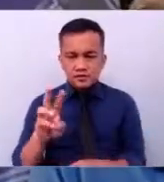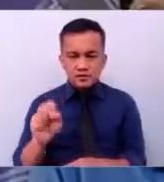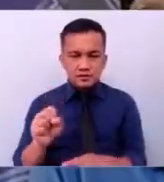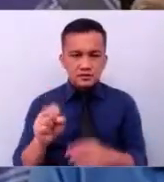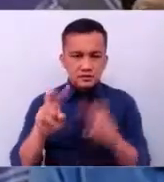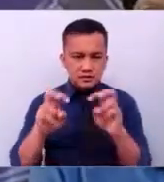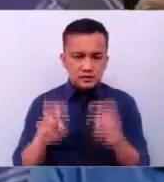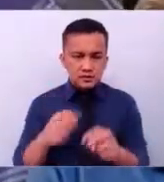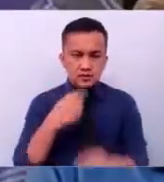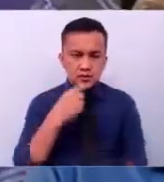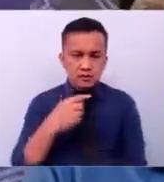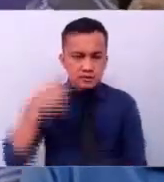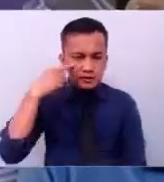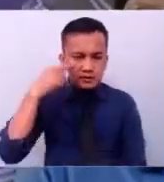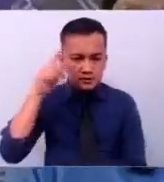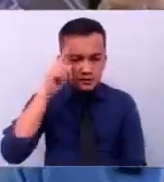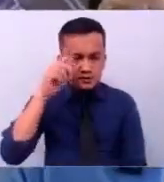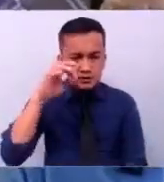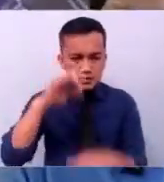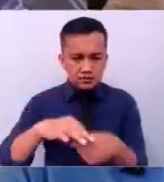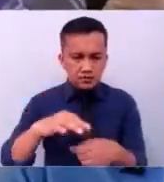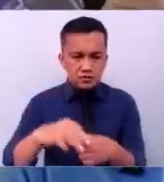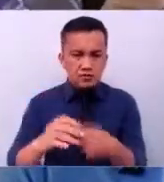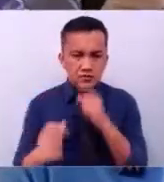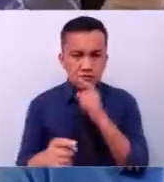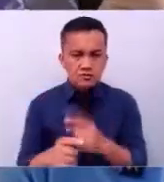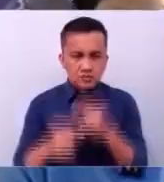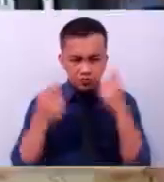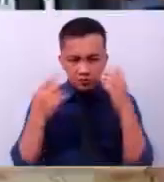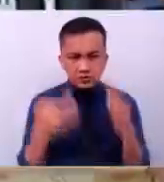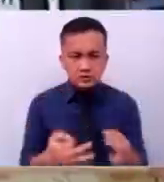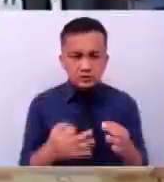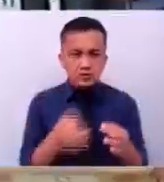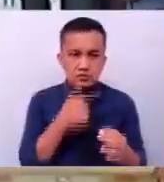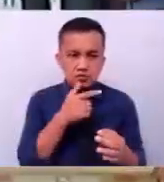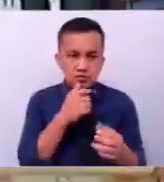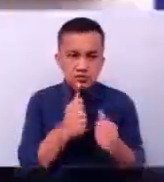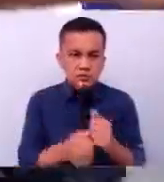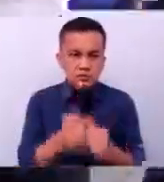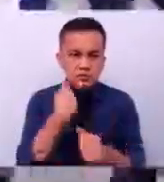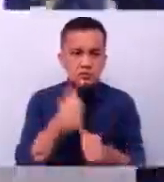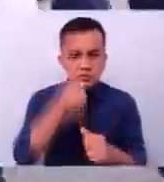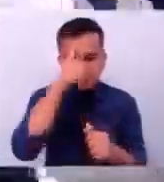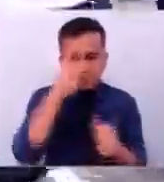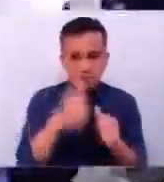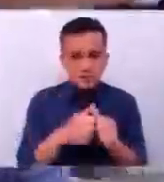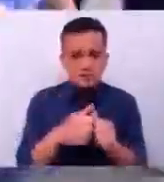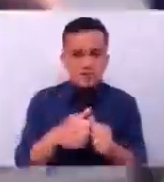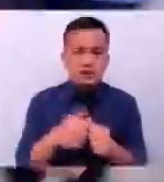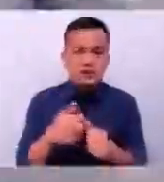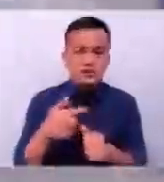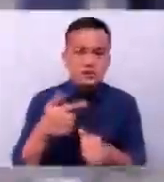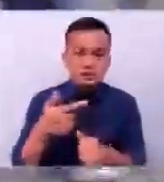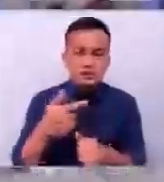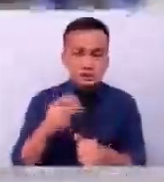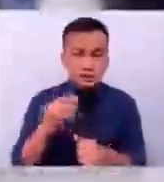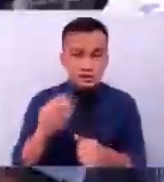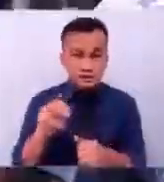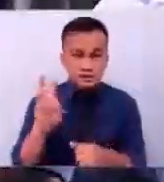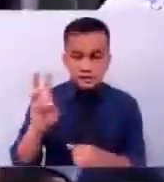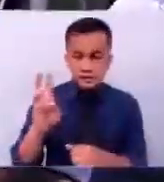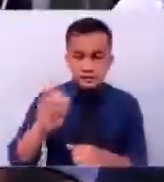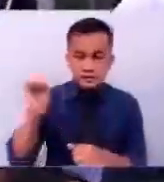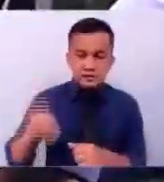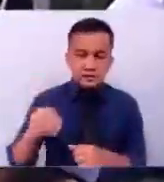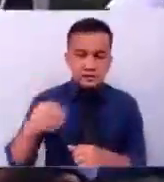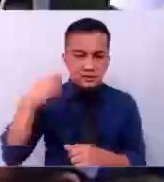kay Senator Lacson, ang election daw talaga ang magdedetermina kung sino ang mananalo. Matatandaan, Gretchen, na nasa 6% lamang ni Senator Lacson